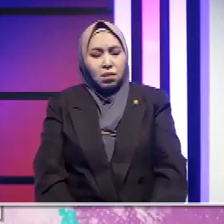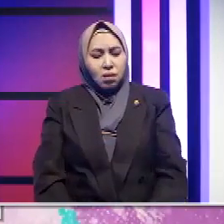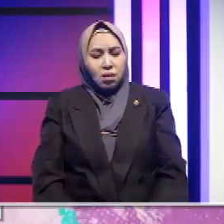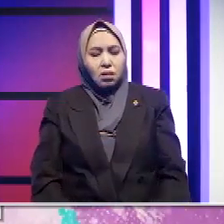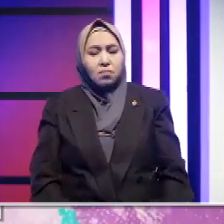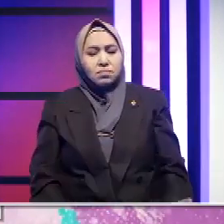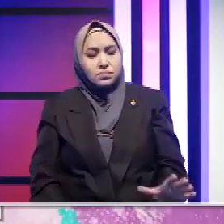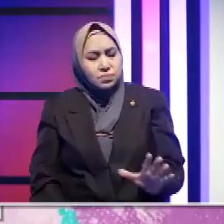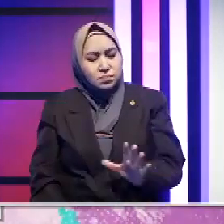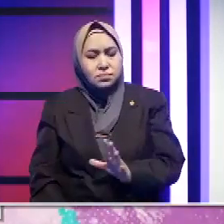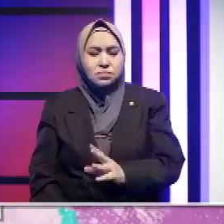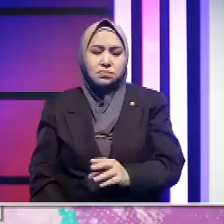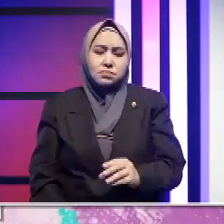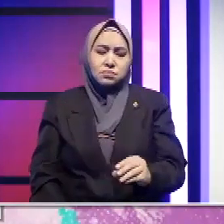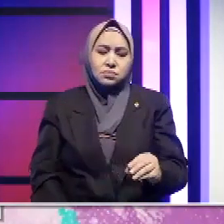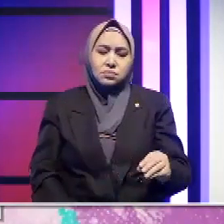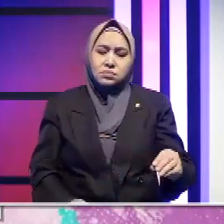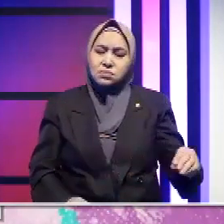wound eney